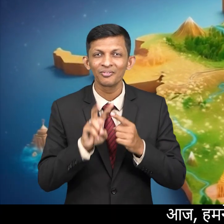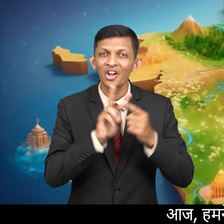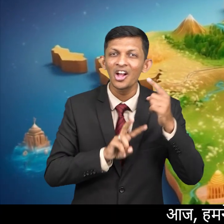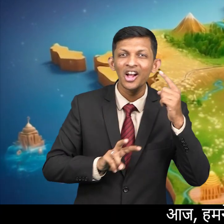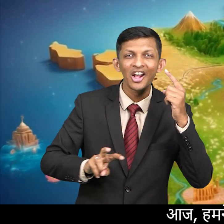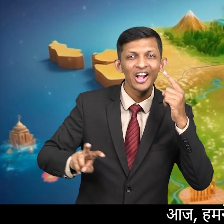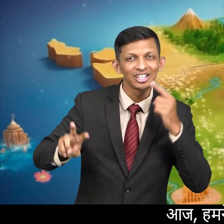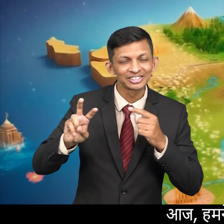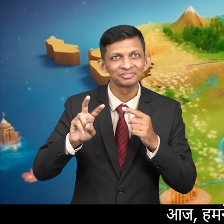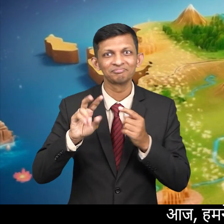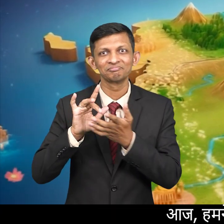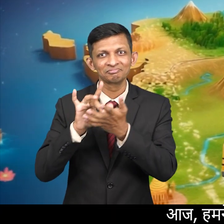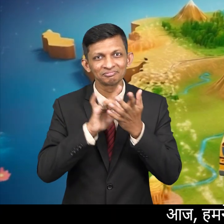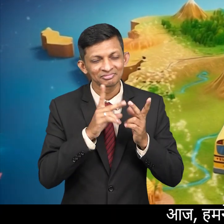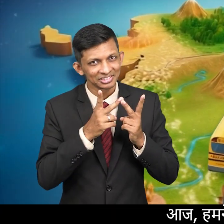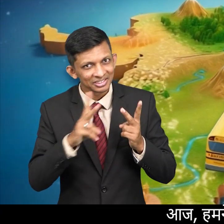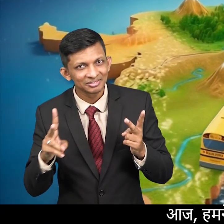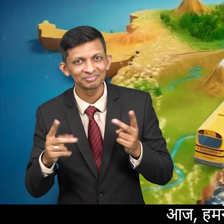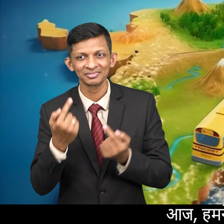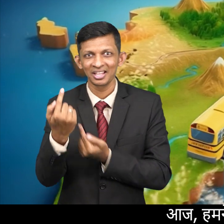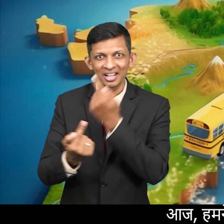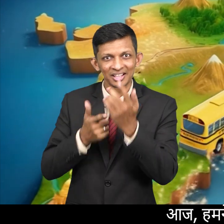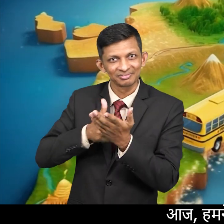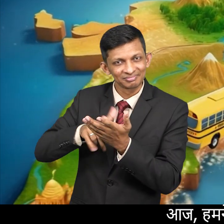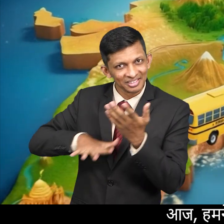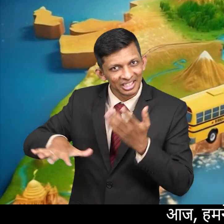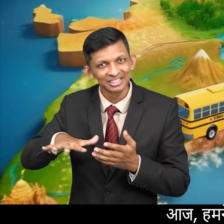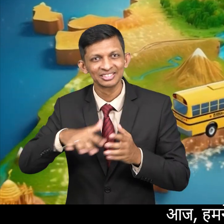आज हमने अलग अलग जगहों की यात्रा की।